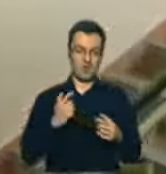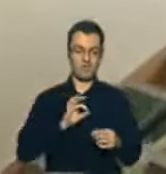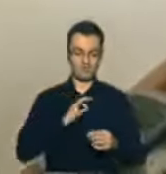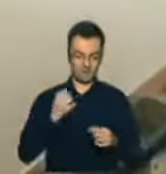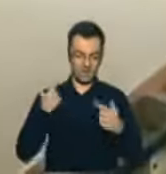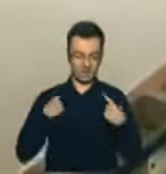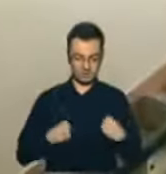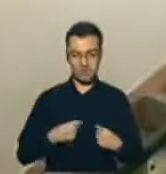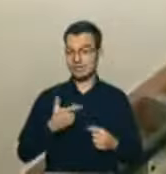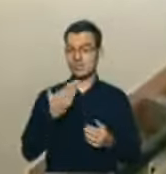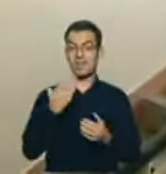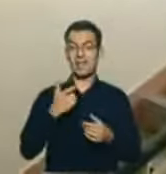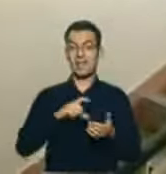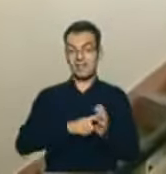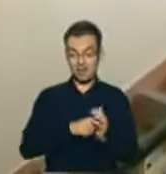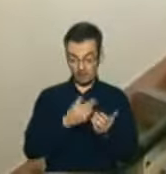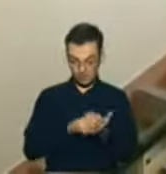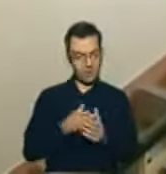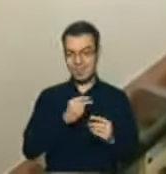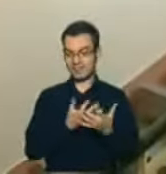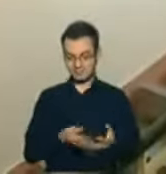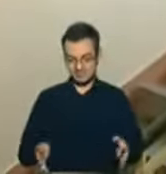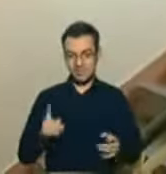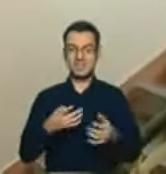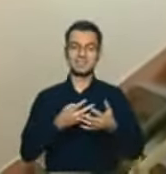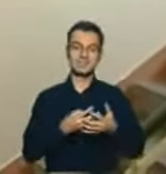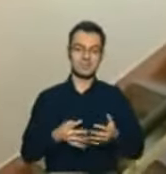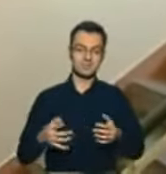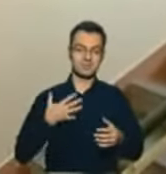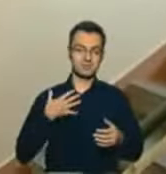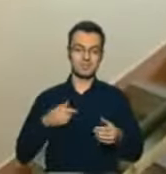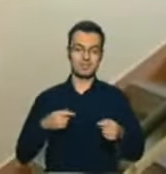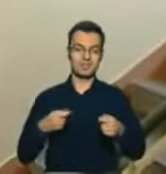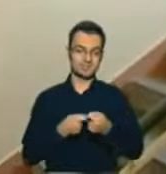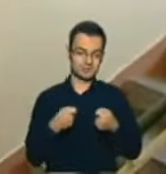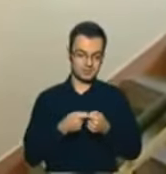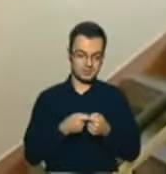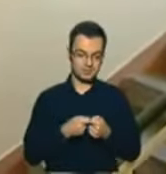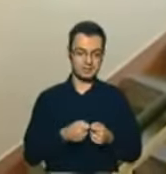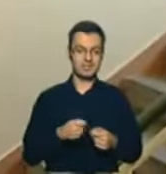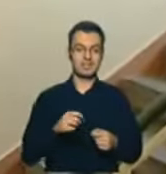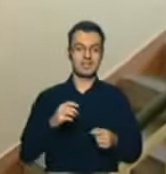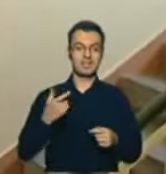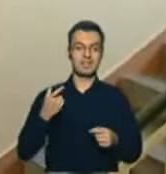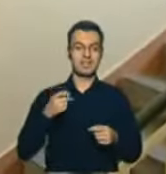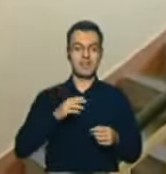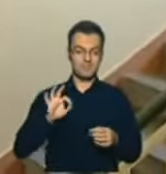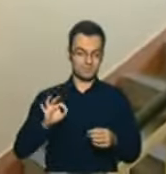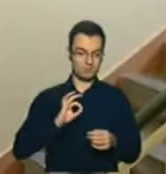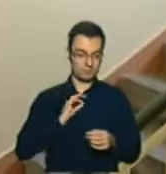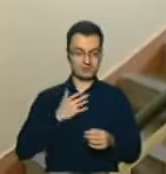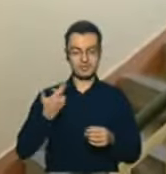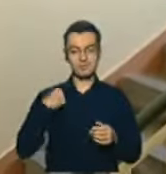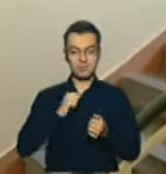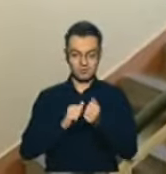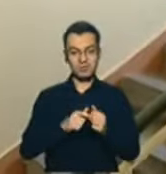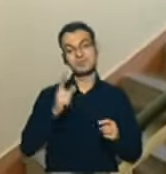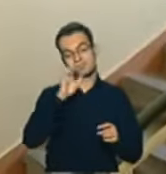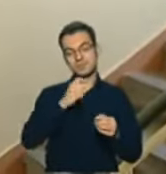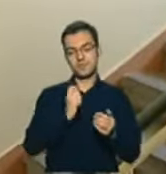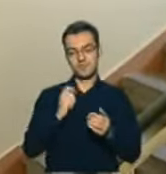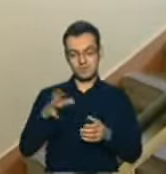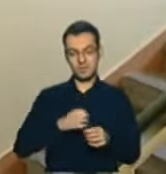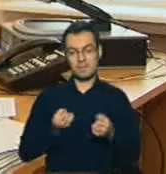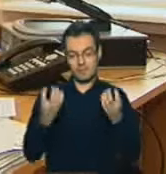lokal nabyć, a nie ziemię. A tu ziemia na przeszkodzie, spadkobiercy są po szkodzie, więc prawników wynajmują i się w